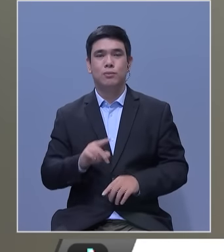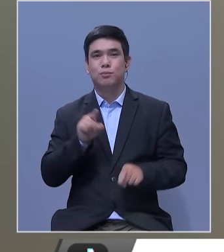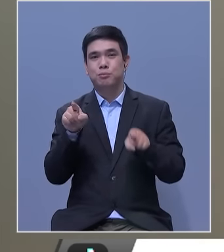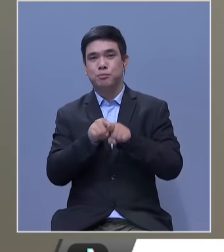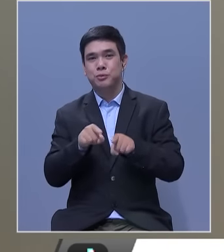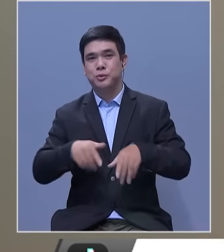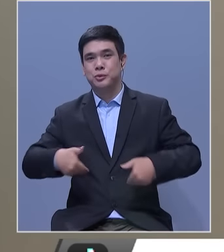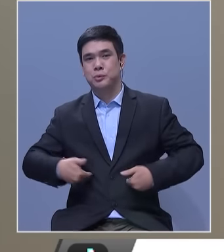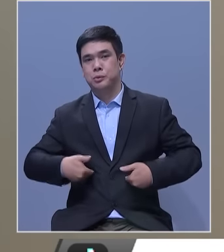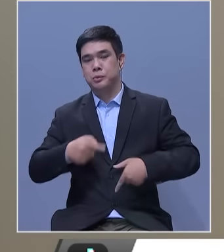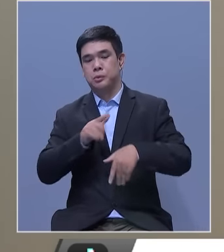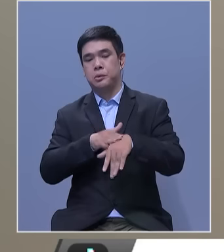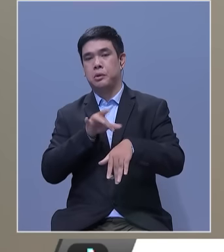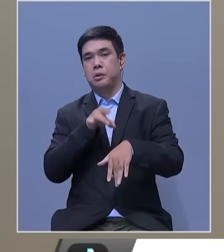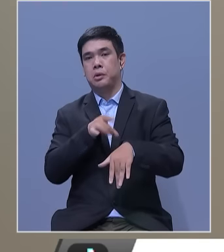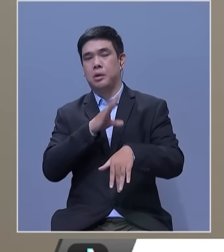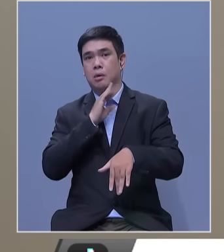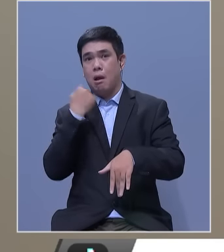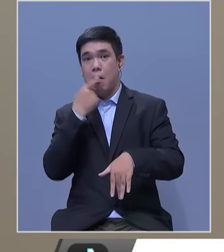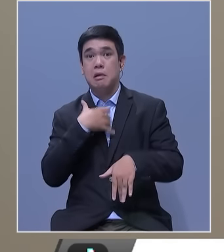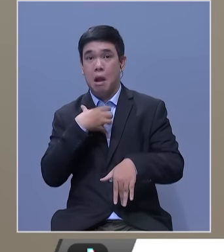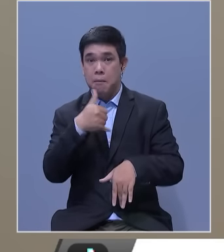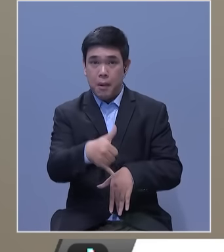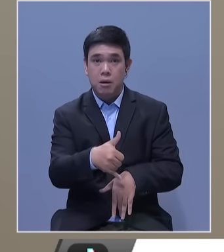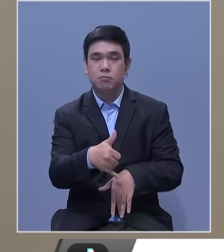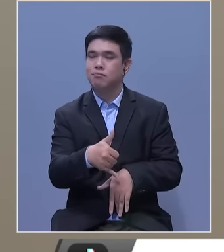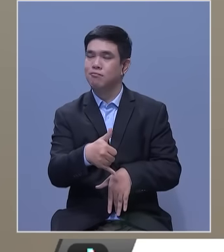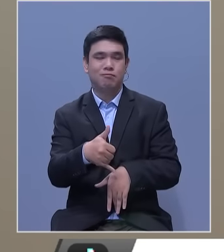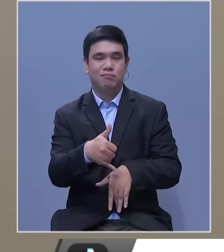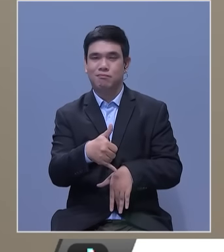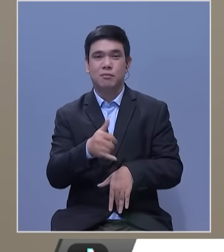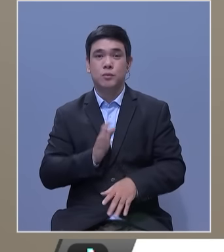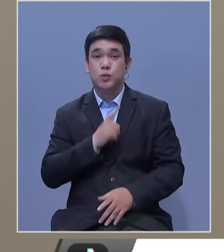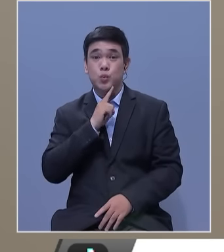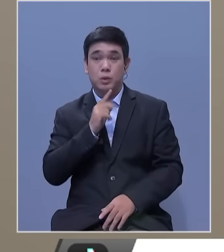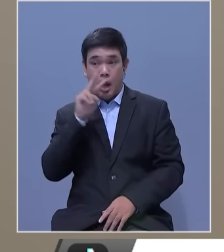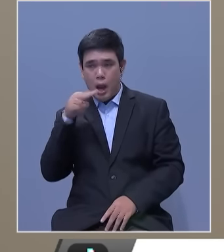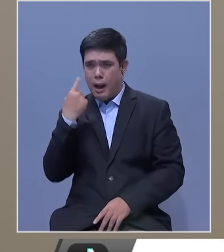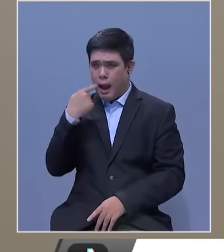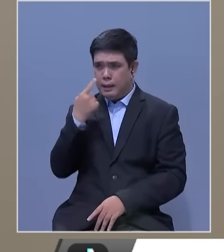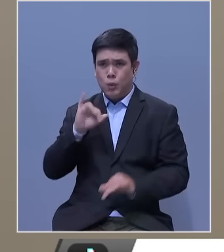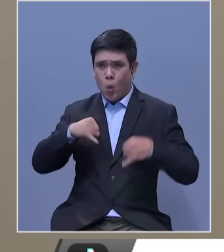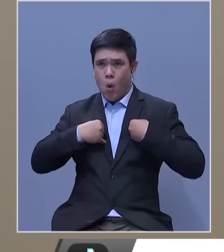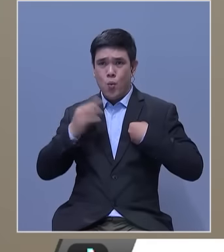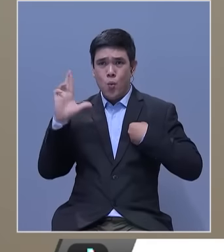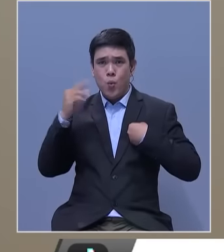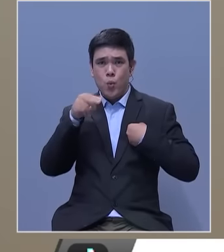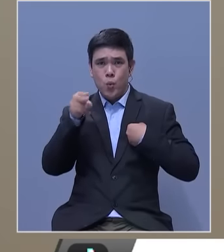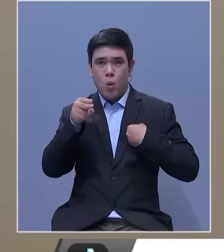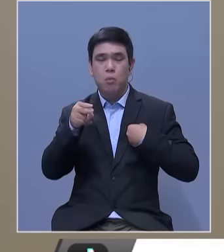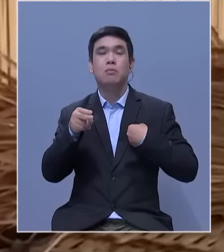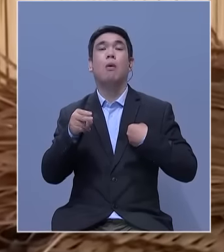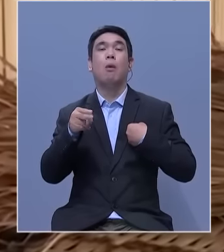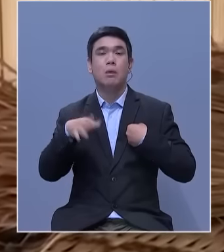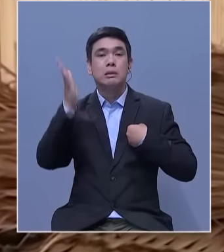ชิญชวนไปเที่ยวงานหมอกควันไฟป่าใครจะอยากไปเที่ยวถูกไหมฮะแล้วไปตามหาตัวกันว่าเอ๊ะใครคือเจ้าของคลิปนี้จ